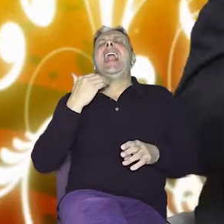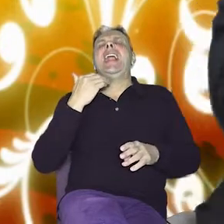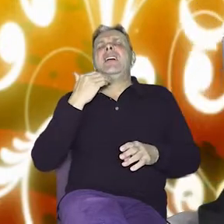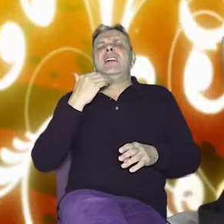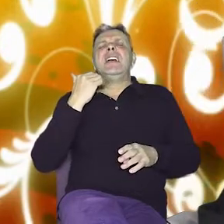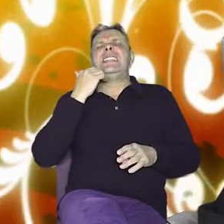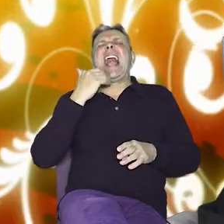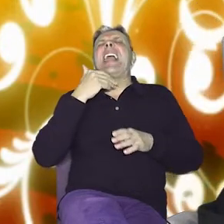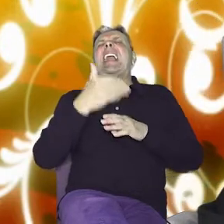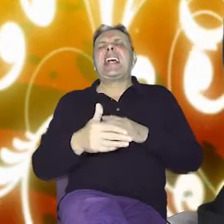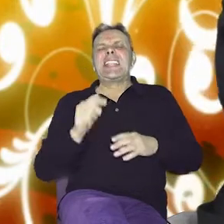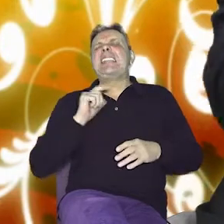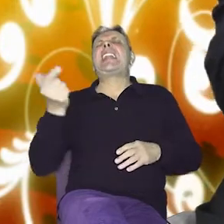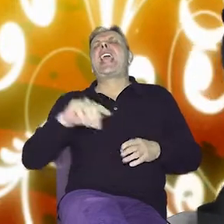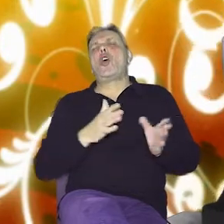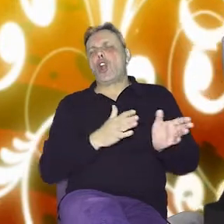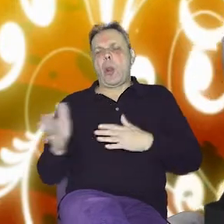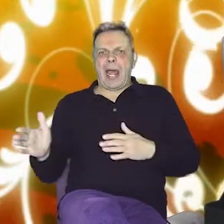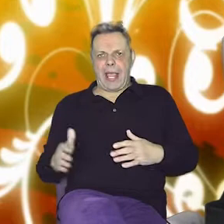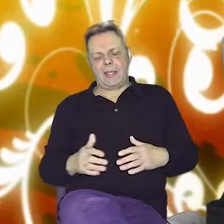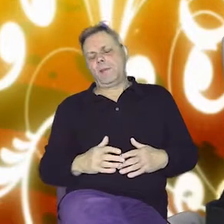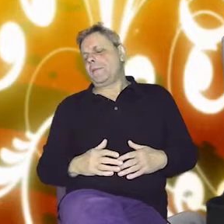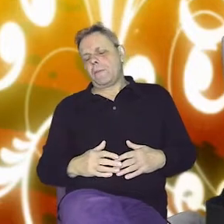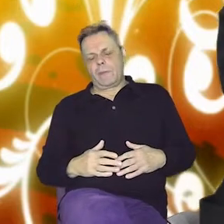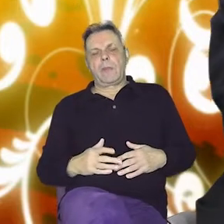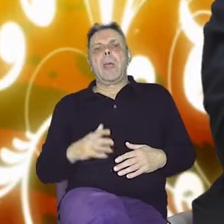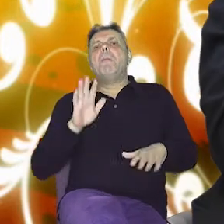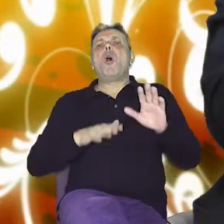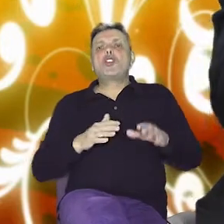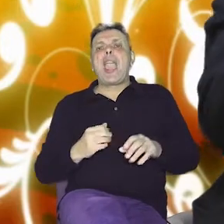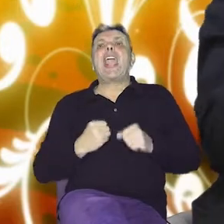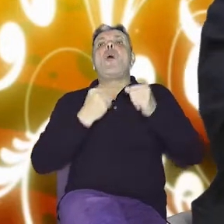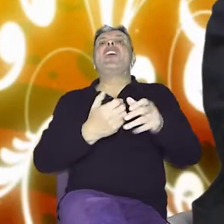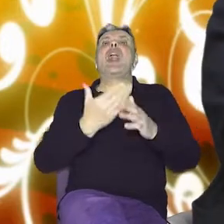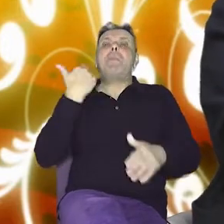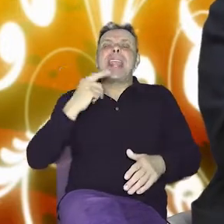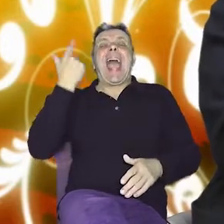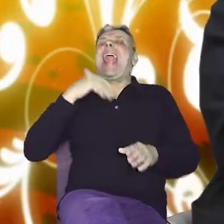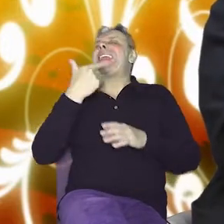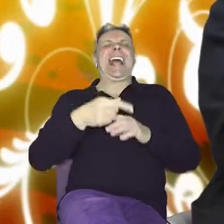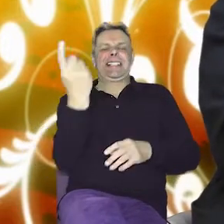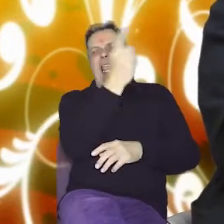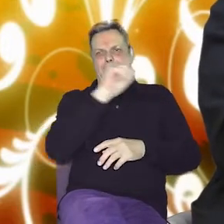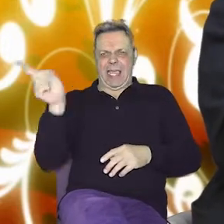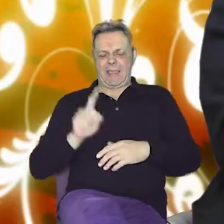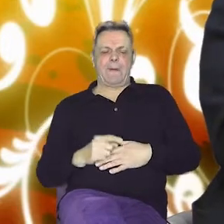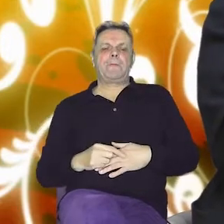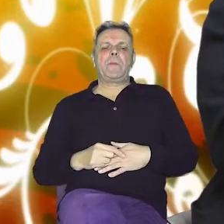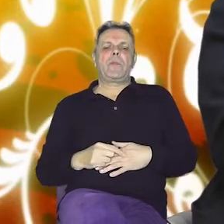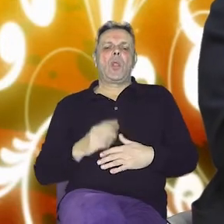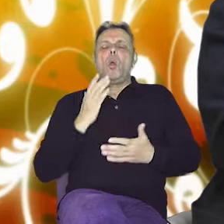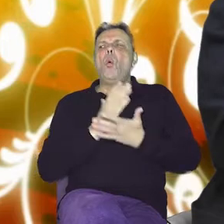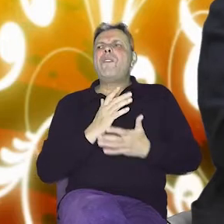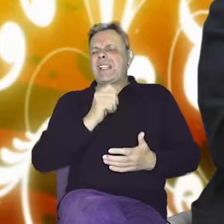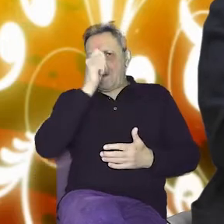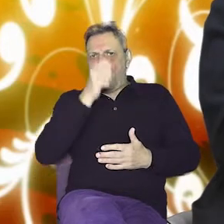kasnije i da nije došao na svoj red. Možda je dovešen sat, dva prije, možda prije, ali kasnije ovoga zasigurno nije. Dakle,